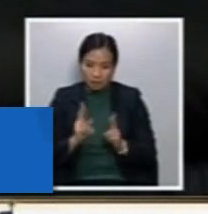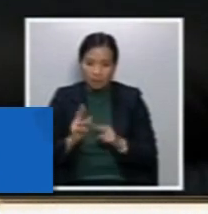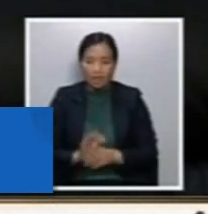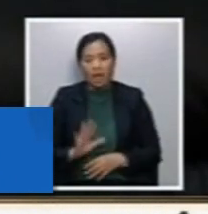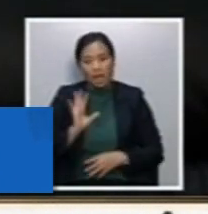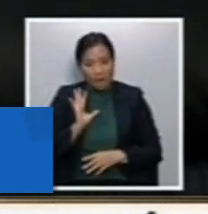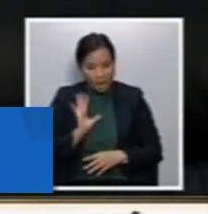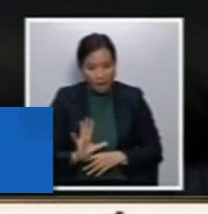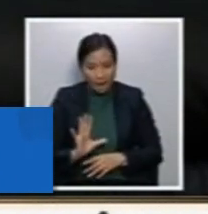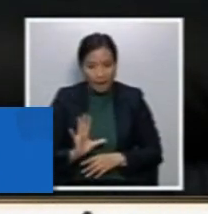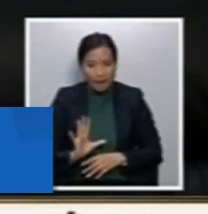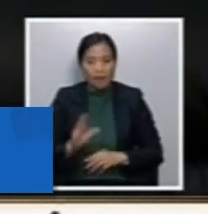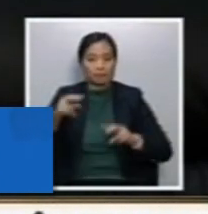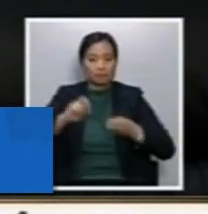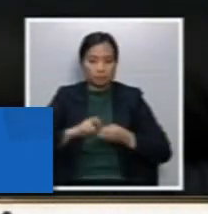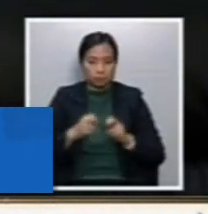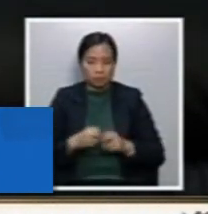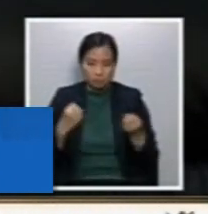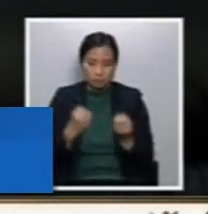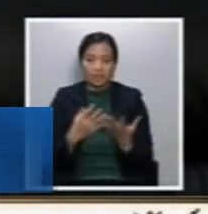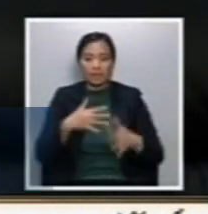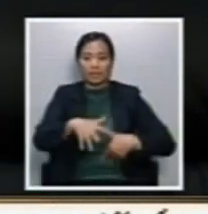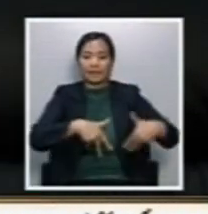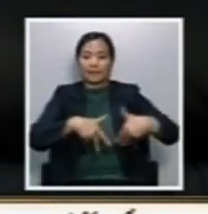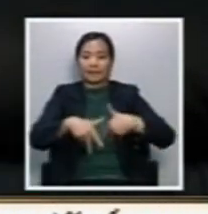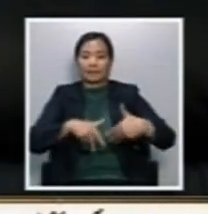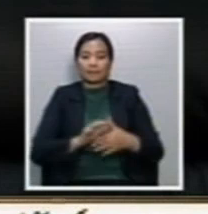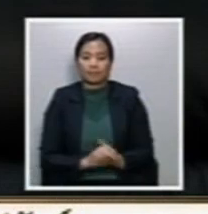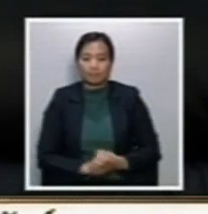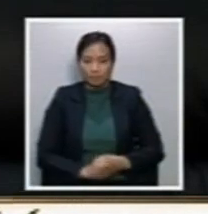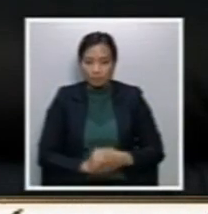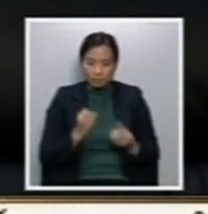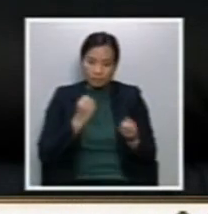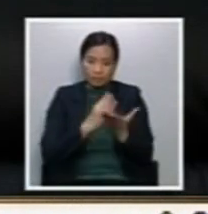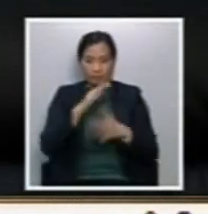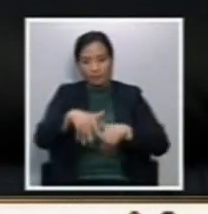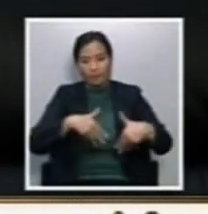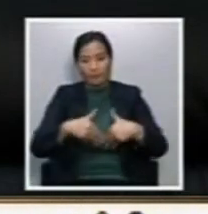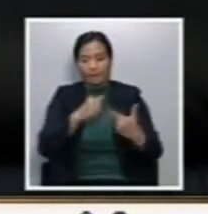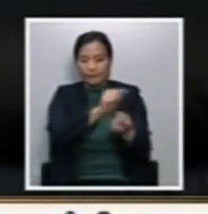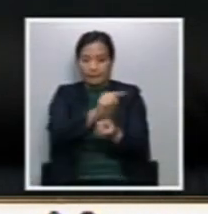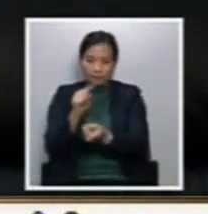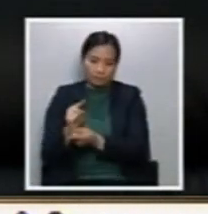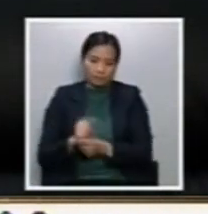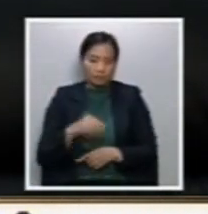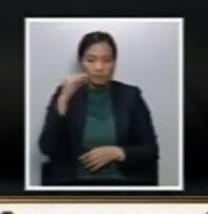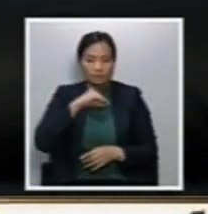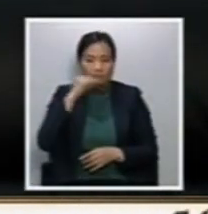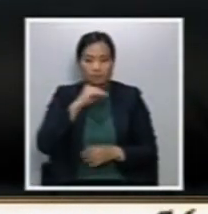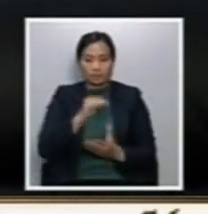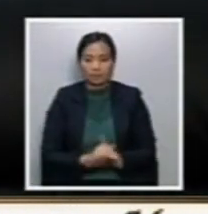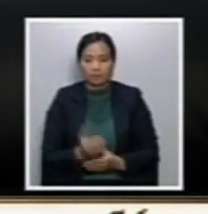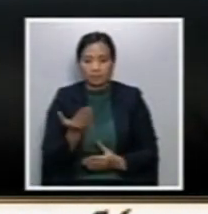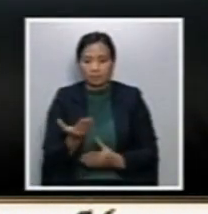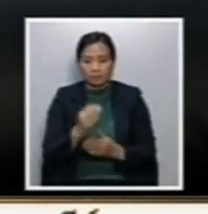กิดผลต่อประชาชนอย่าผลกระทบต่อประชาชนเกิดขึ้นซึ่งท่าน